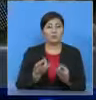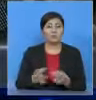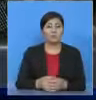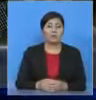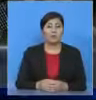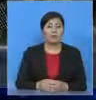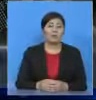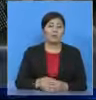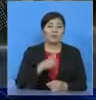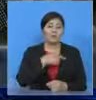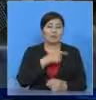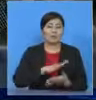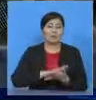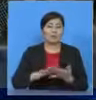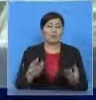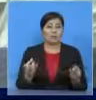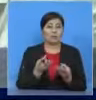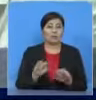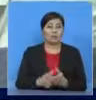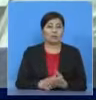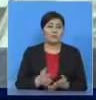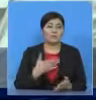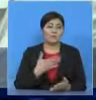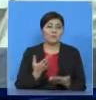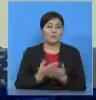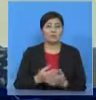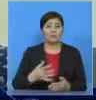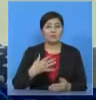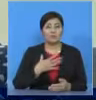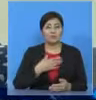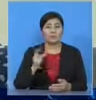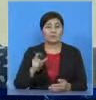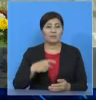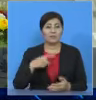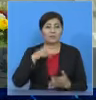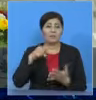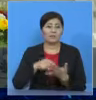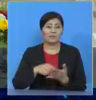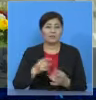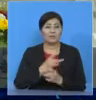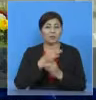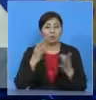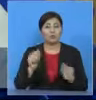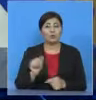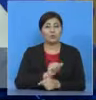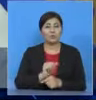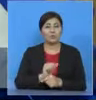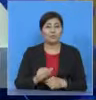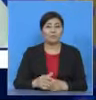что для санобработки тем более. Вместе с тем общественники затронули и вопросы культуры вождения.